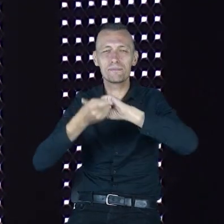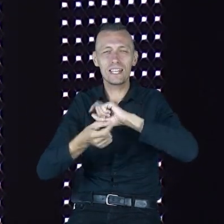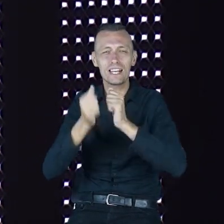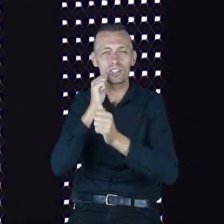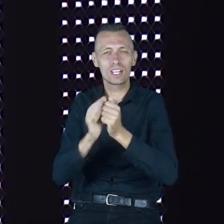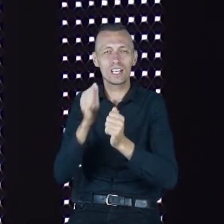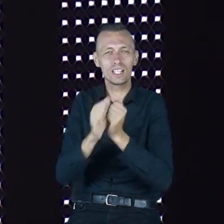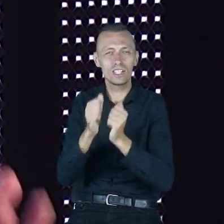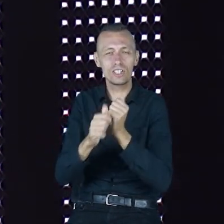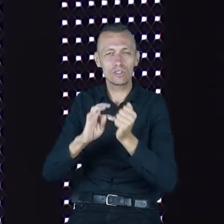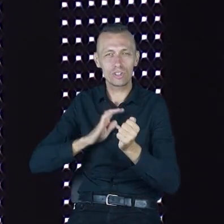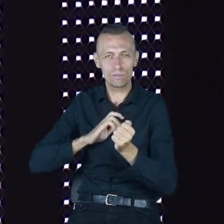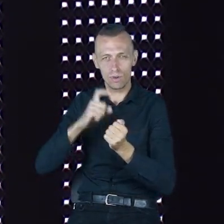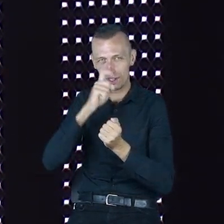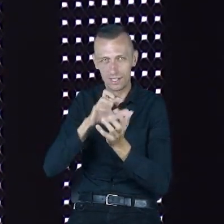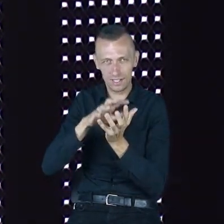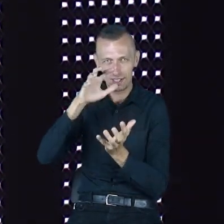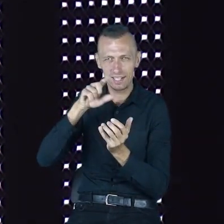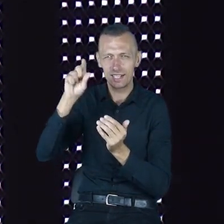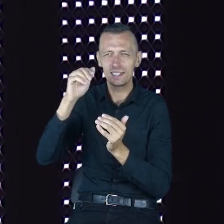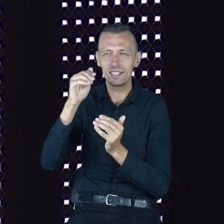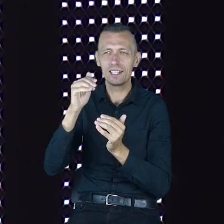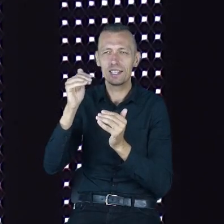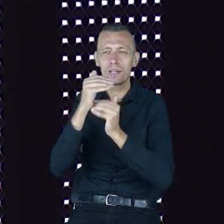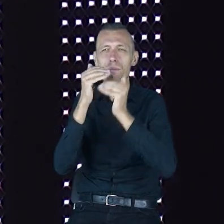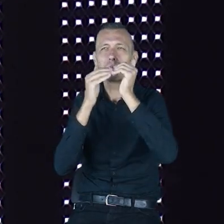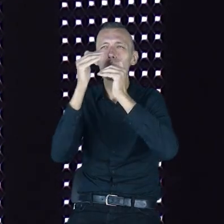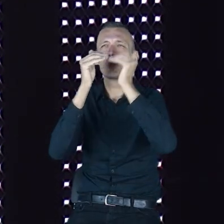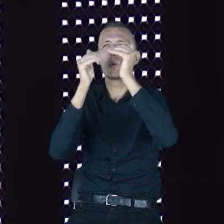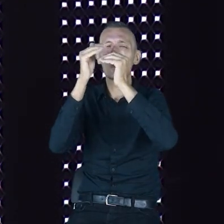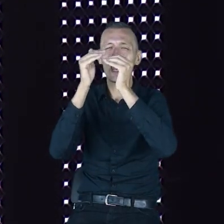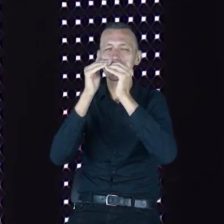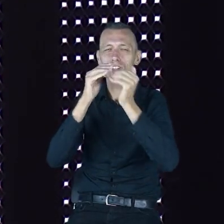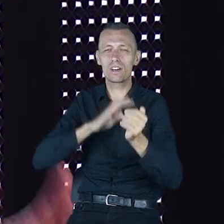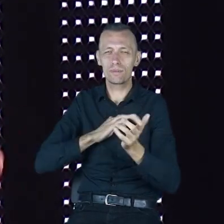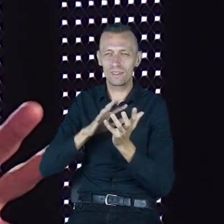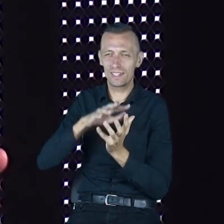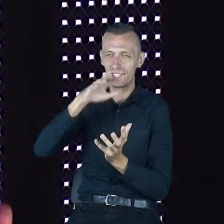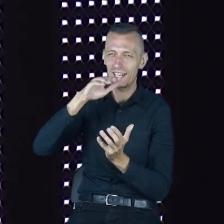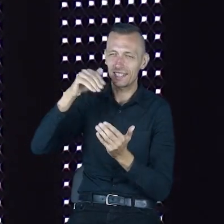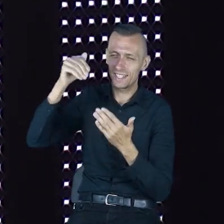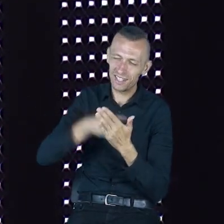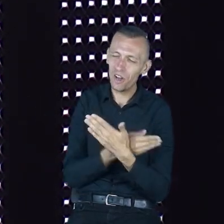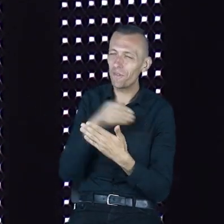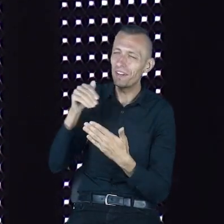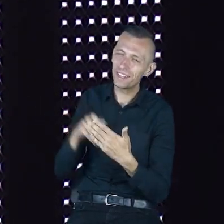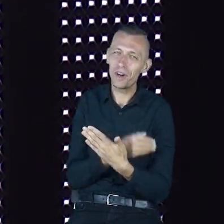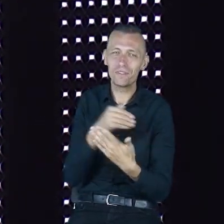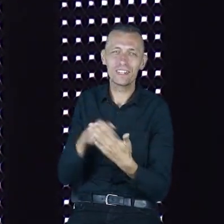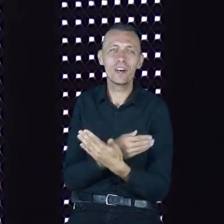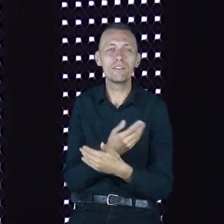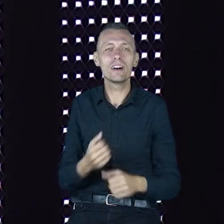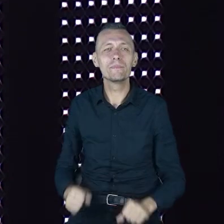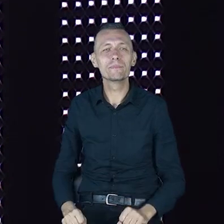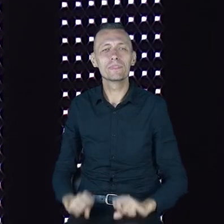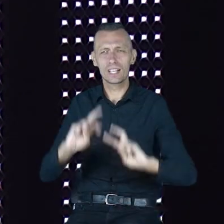ale odbudowujesz i odnawiasz mnie. Wróćmy jednak do tematu. Poddać się Bogu. Co